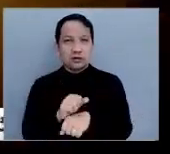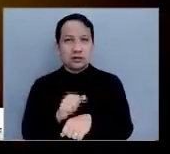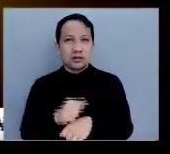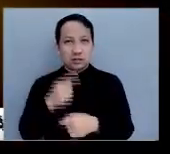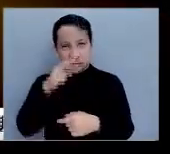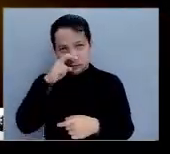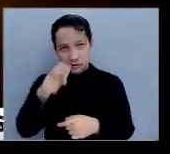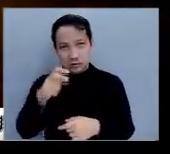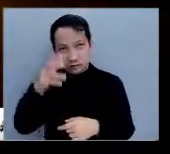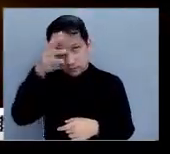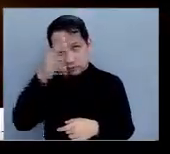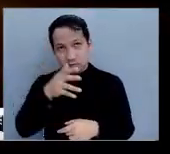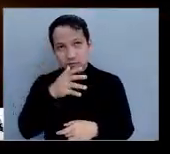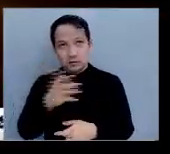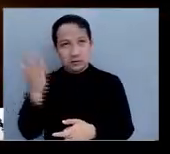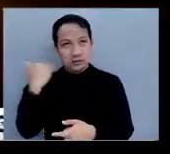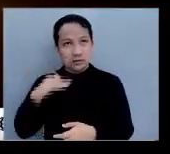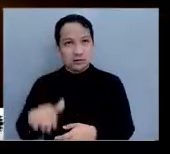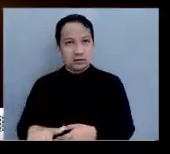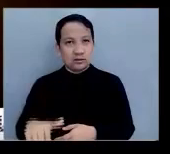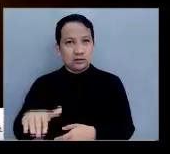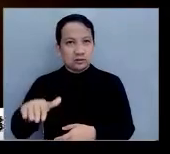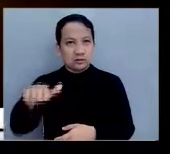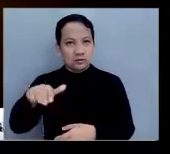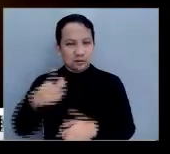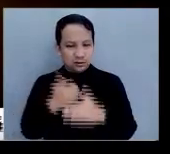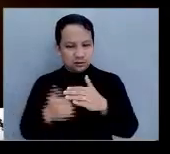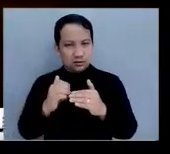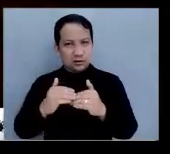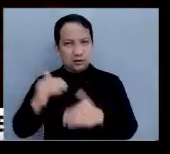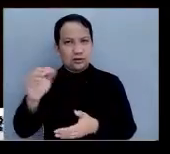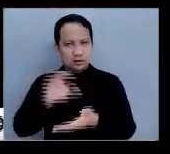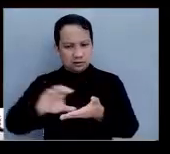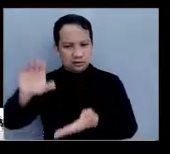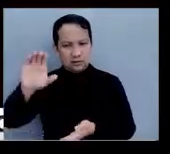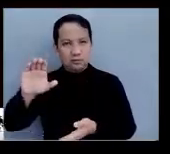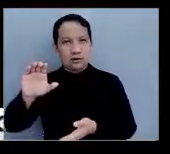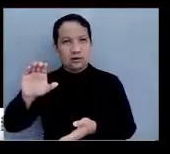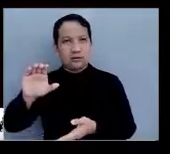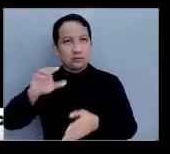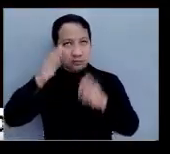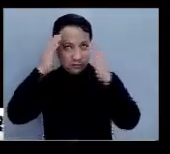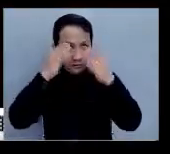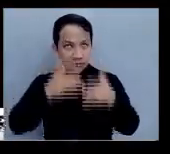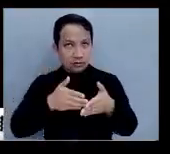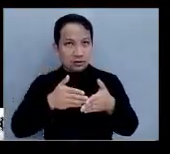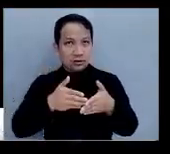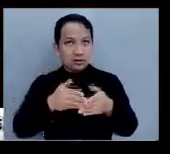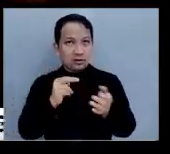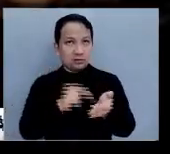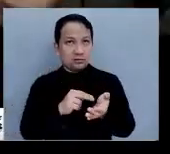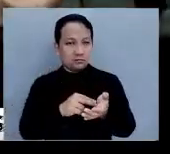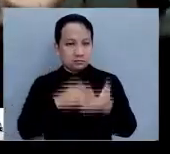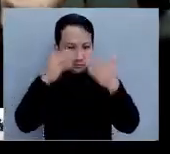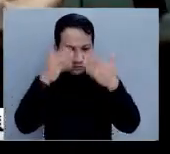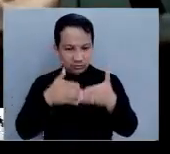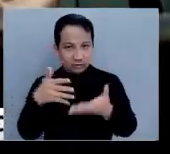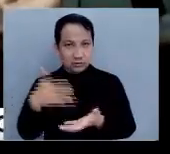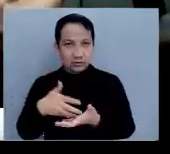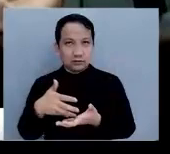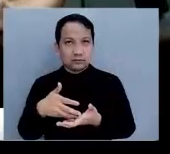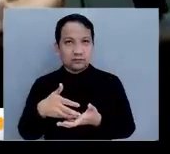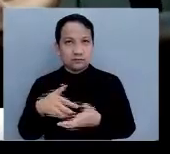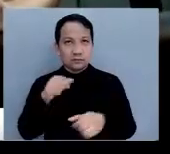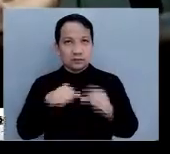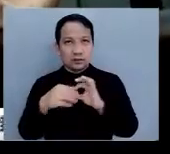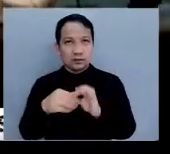Strikto ang kanyang mga magulang, kaya naman mula elementarya hanggang kolehiyo, tutok si Nurse Abby sa pag-aaral. Naging aktibo